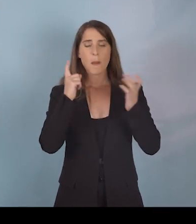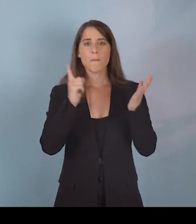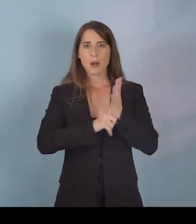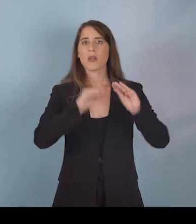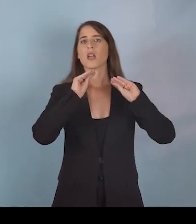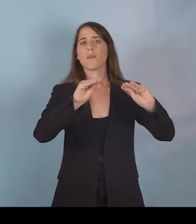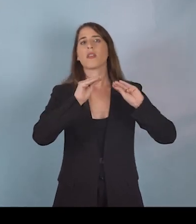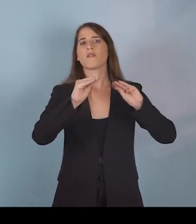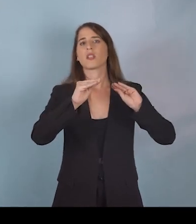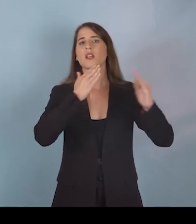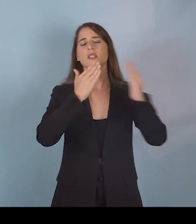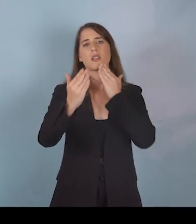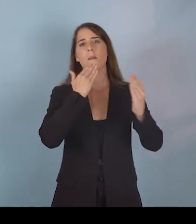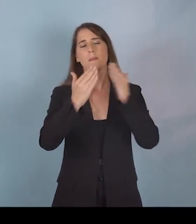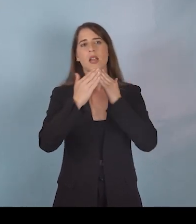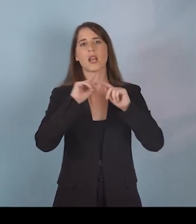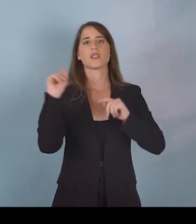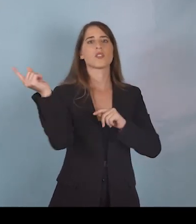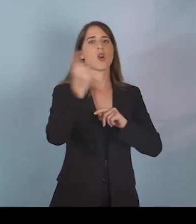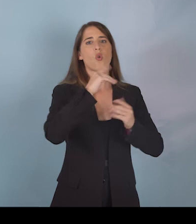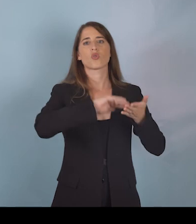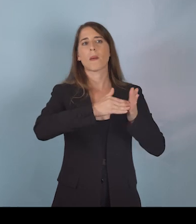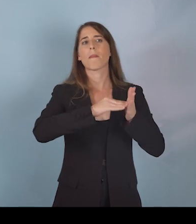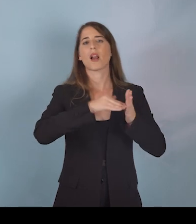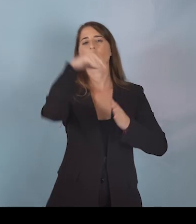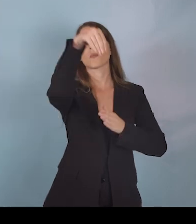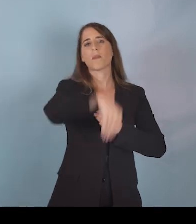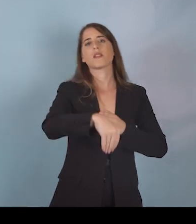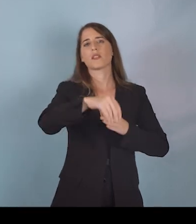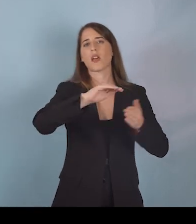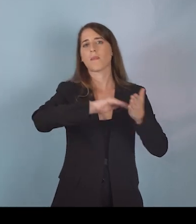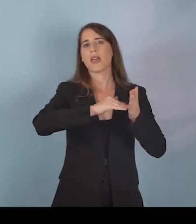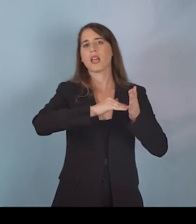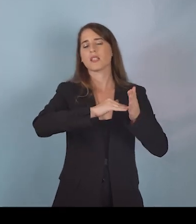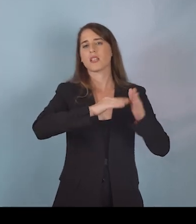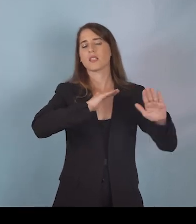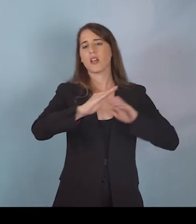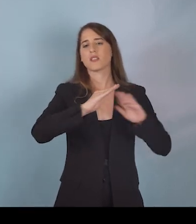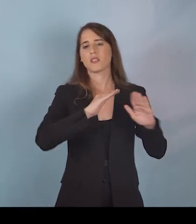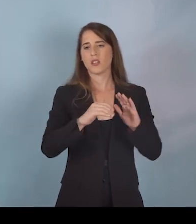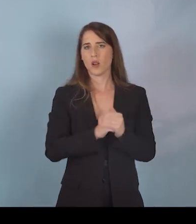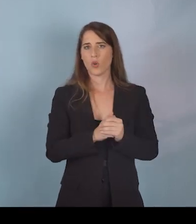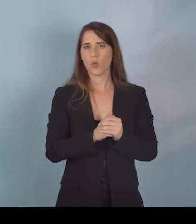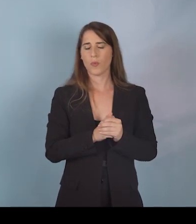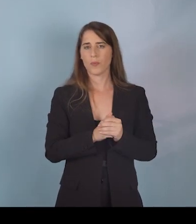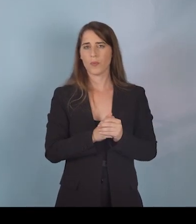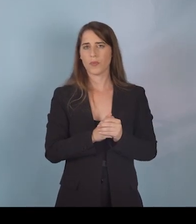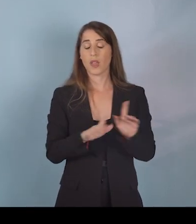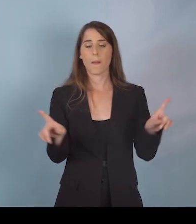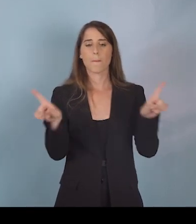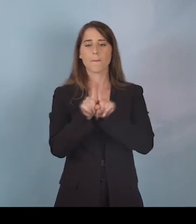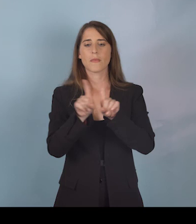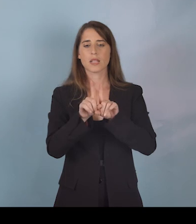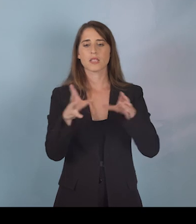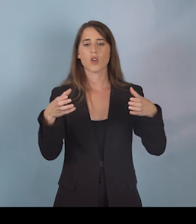που είπαμε ότι κάτι πρέπει να γίνει γι' αυτό. Πρέπει να γίνουν εκπαιδευτικά σεμινάρια προς χειριστές και χειρίστριες της υπηρεσίας ασύλου. Έτσι, μετά